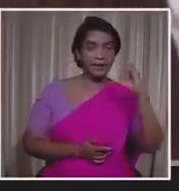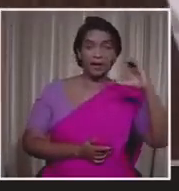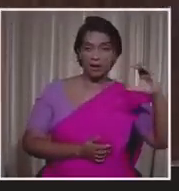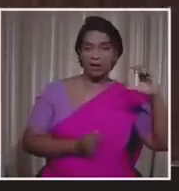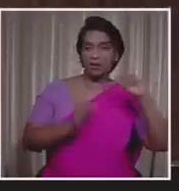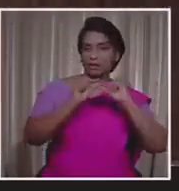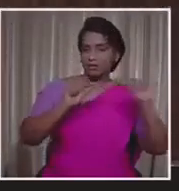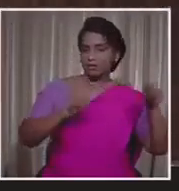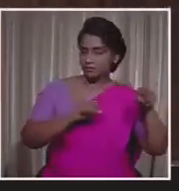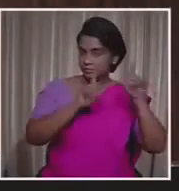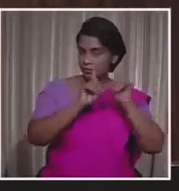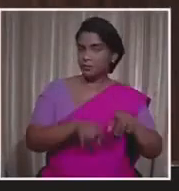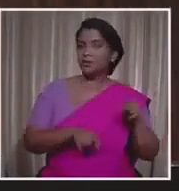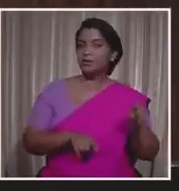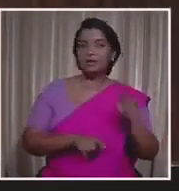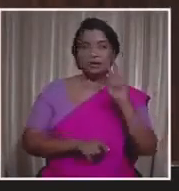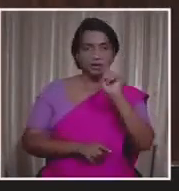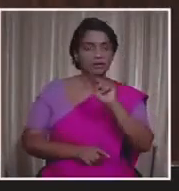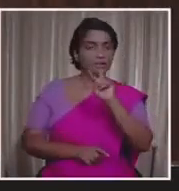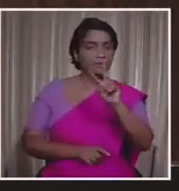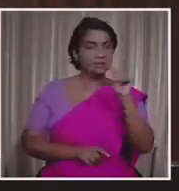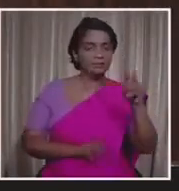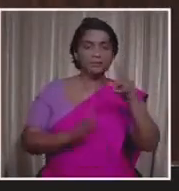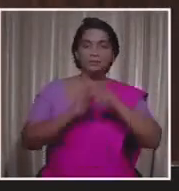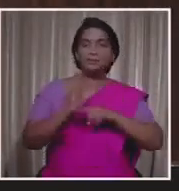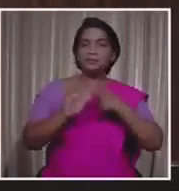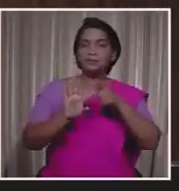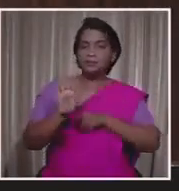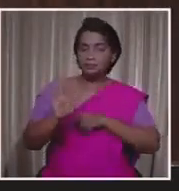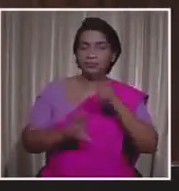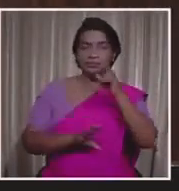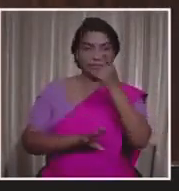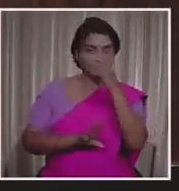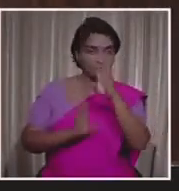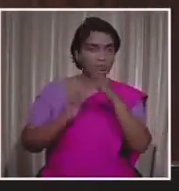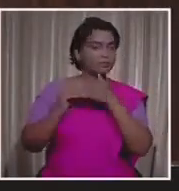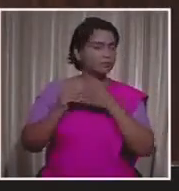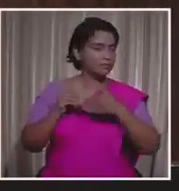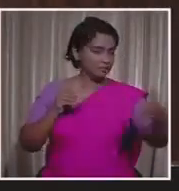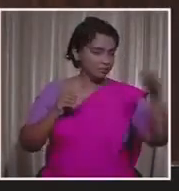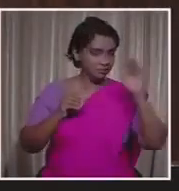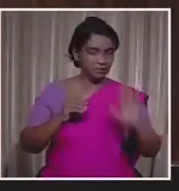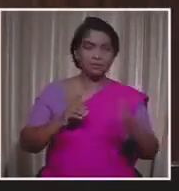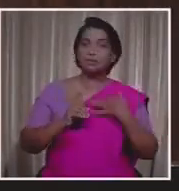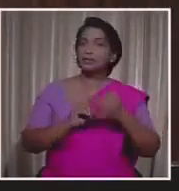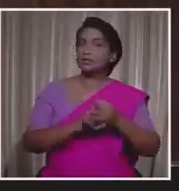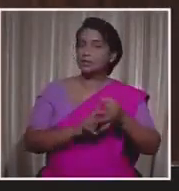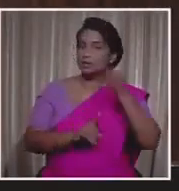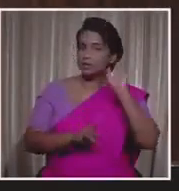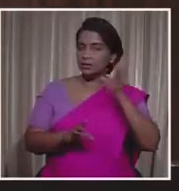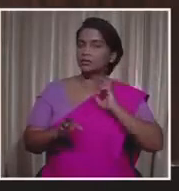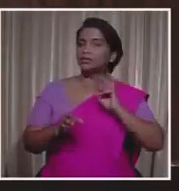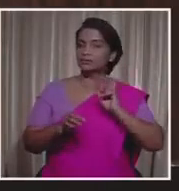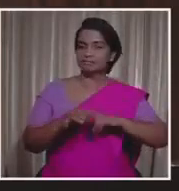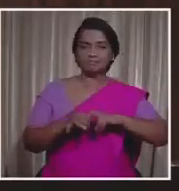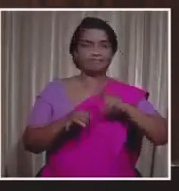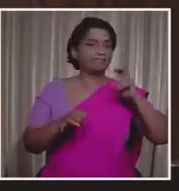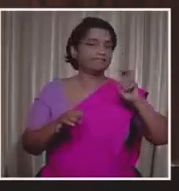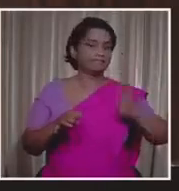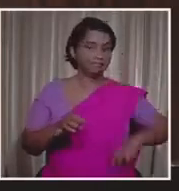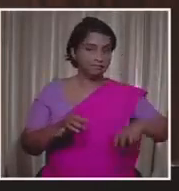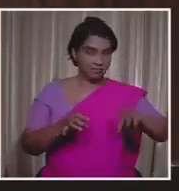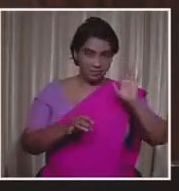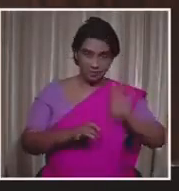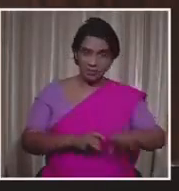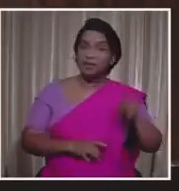ප්‍රකාරව 20/22 ජූලි 14 වන දින සිට බලපැවැත්වෙන පරිදි ජනාධිපති ධුරයෙන් ඉල්ලා අසුවී ඇති